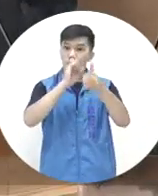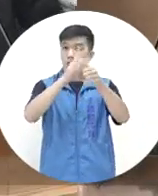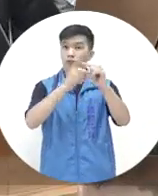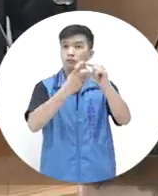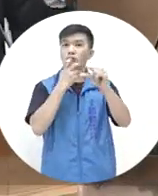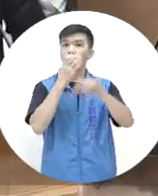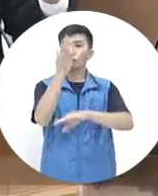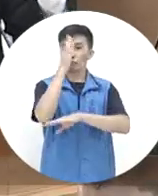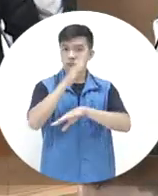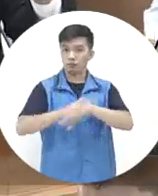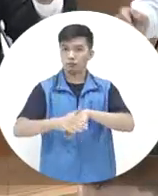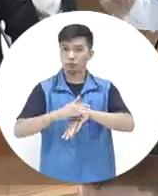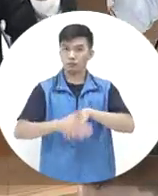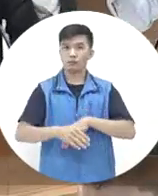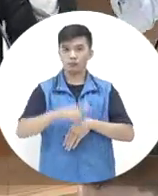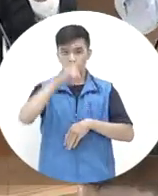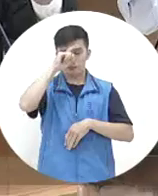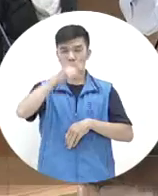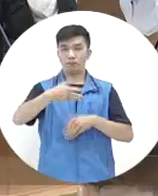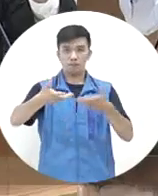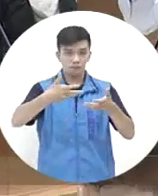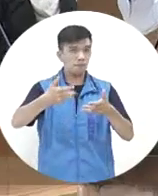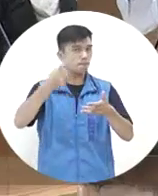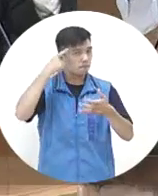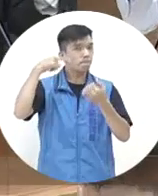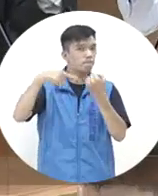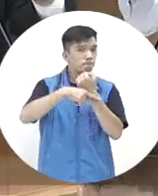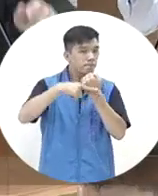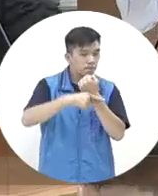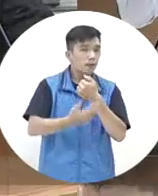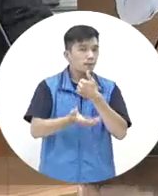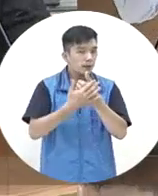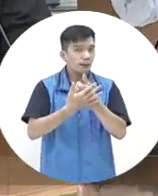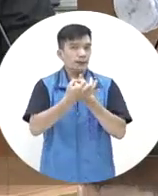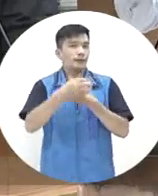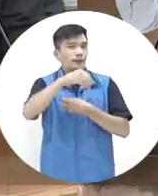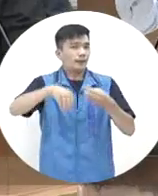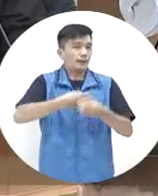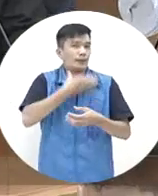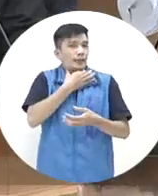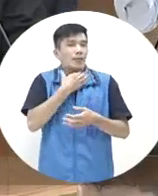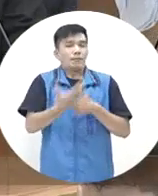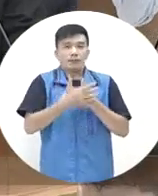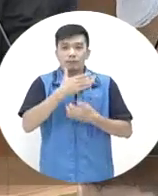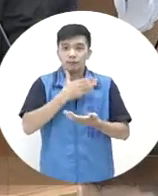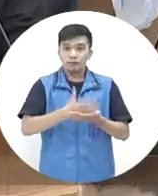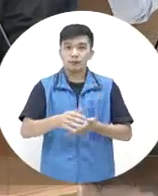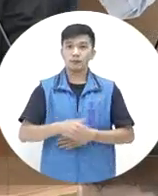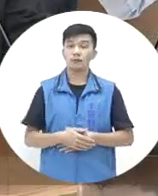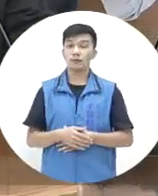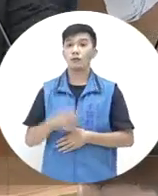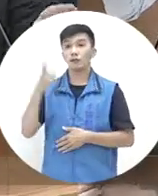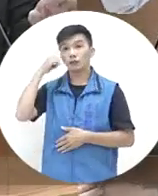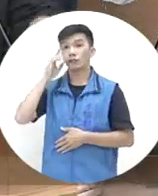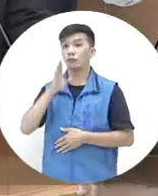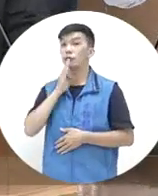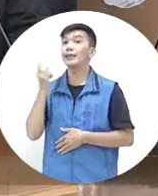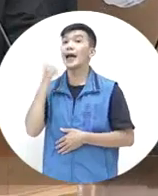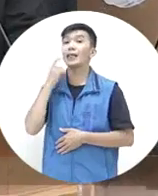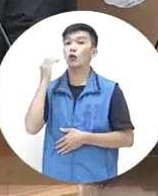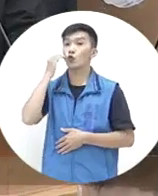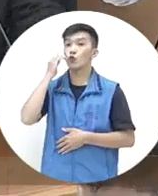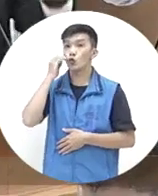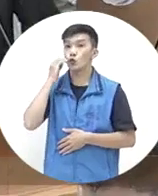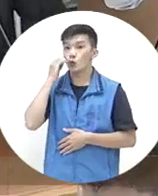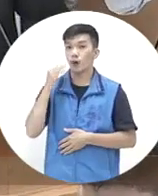央。面对这个问题，怎么样去调整我们的财务结构？ 所以讲，市场你的意思是讲，那个在假设那50亿，我不确定那